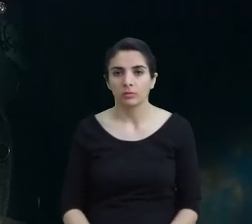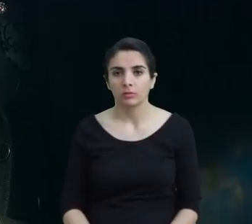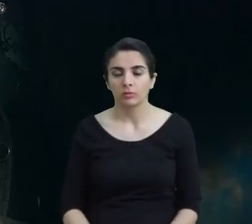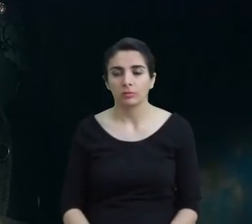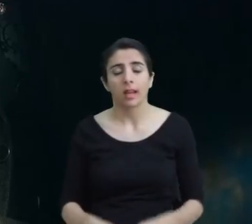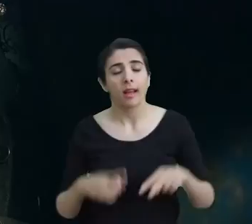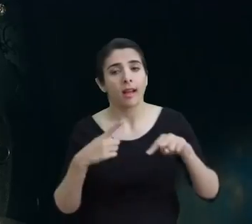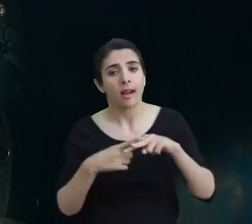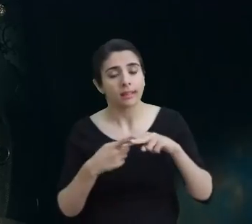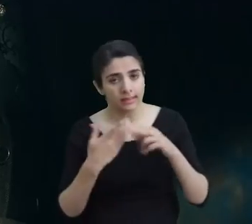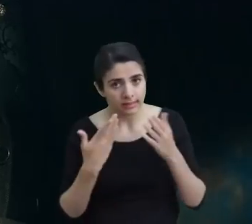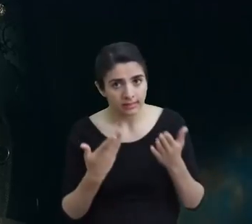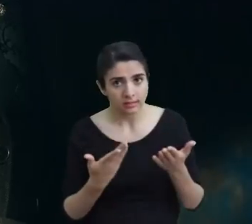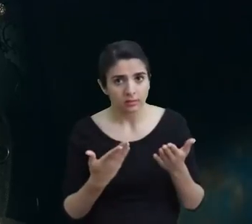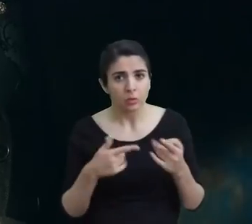Artin,